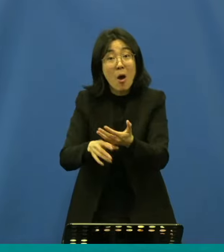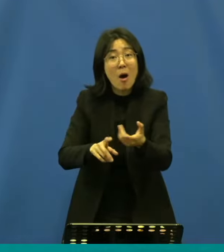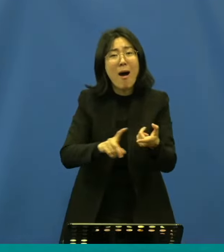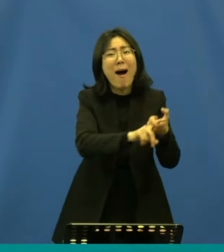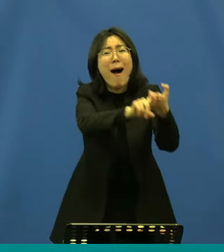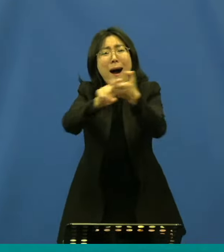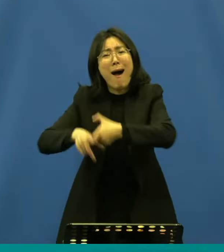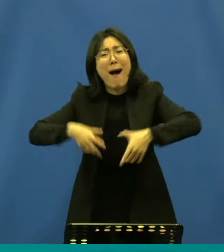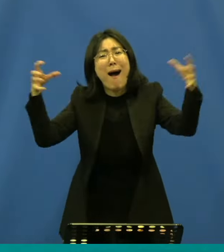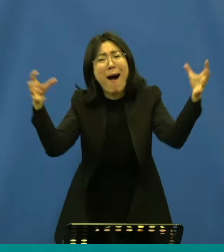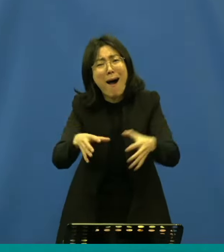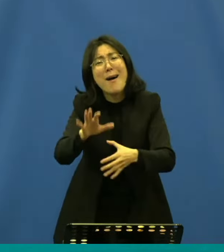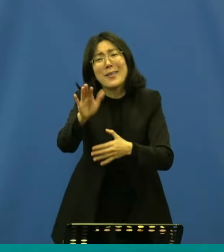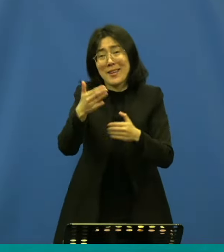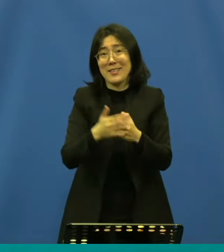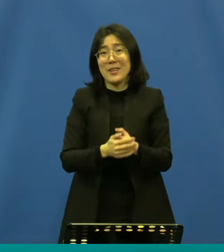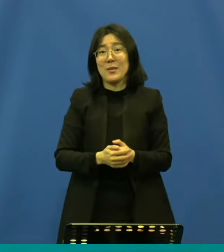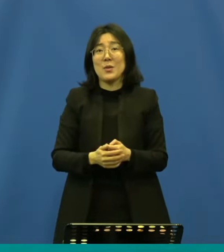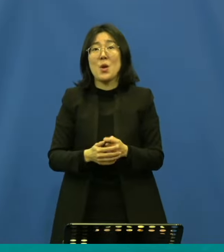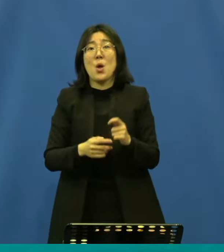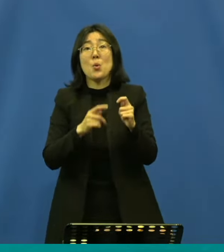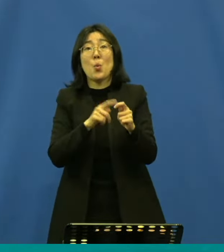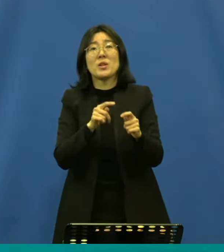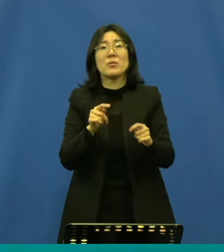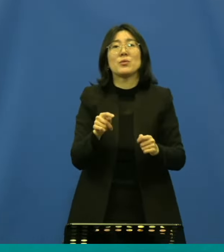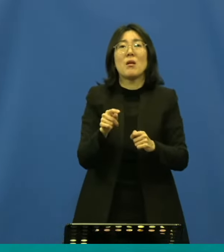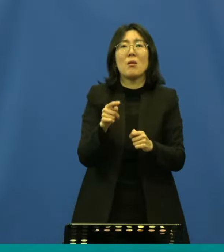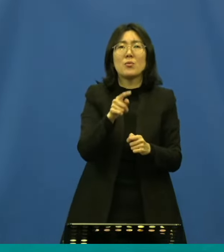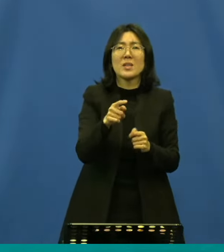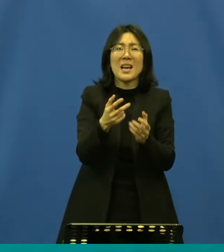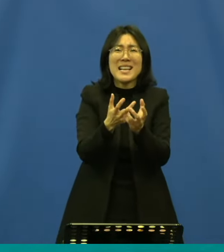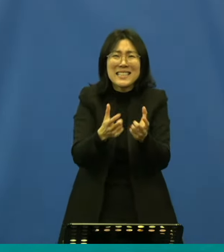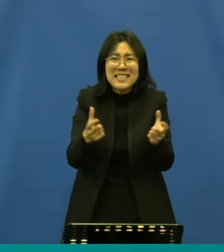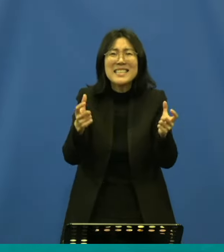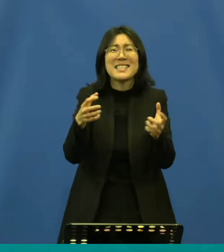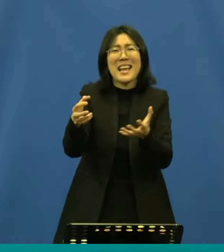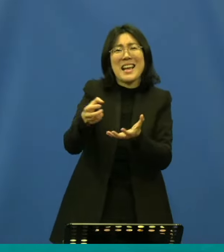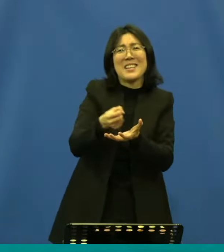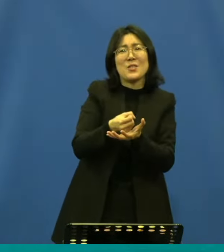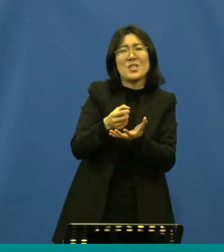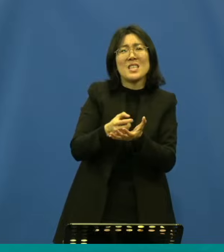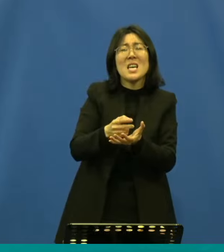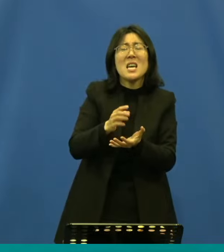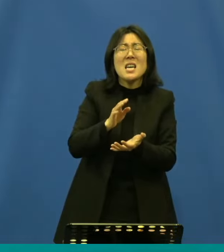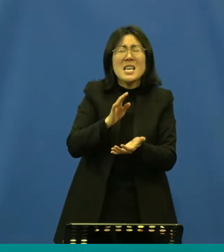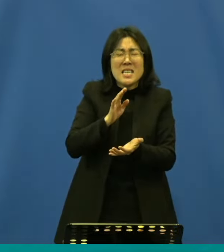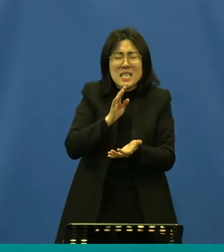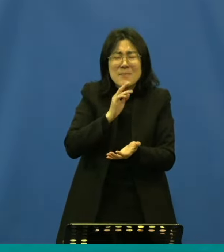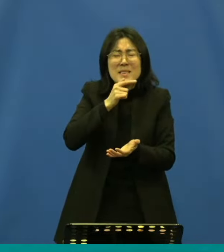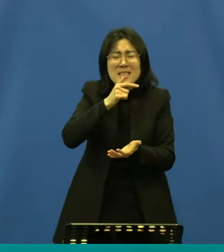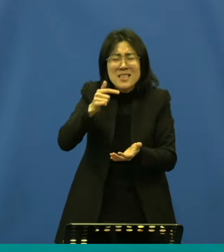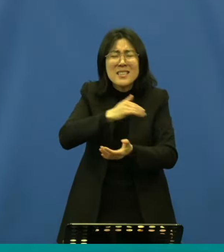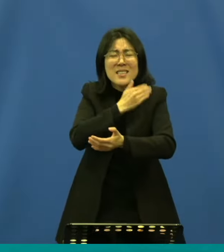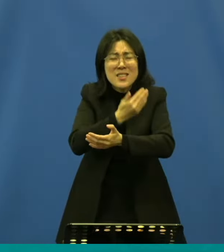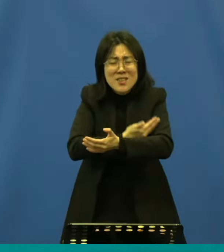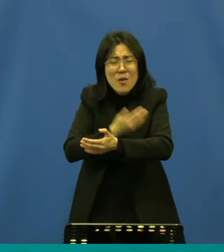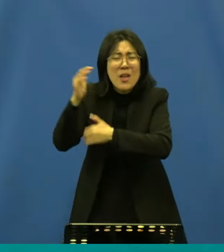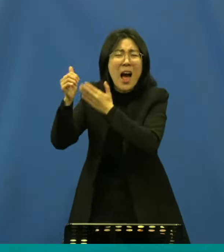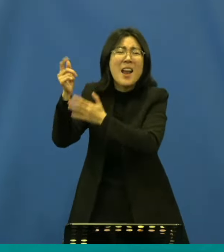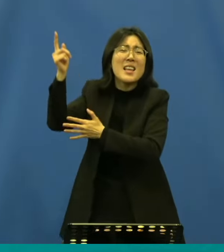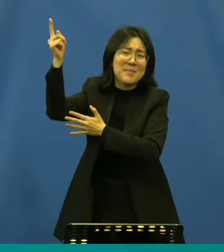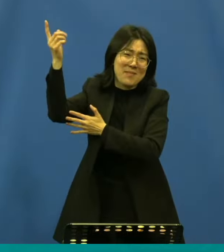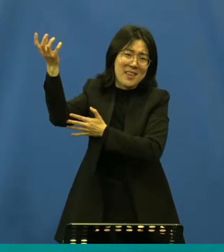고린도서 4장 7절로 10절, 우리가 이 보배를 질그릇에 가졌으니 이는 심히 큰 능력은 하나님께 있고 우리에게 있지 아니함을 알게